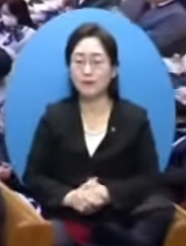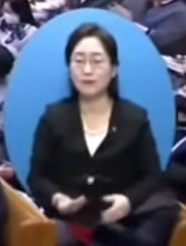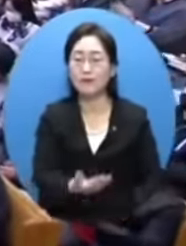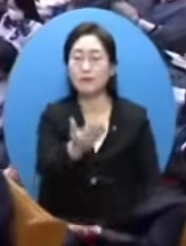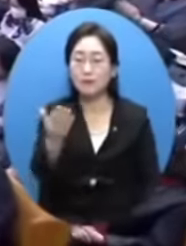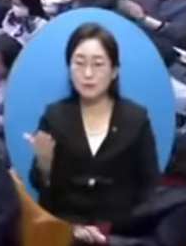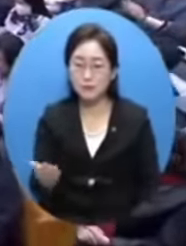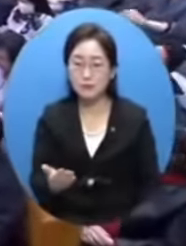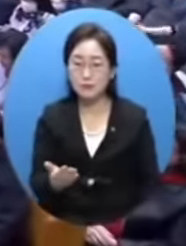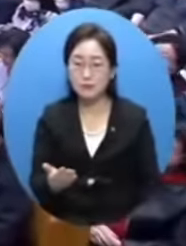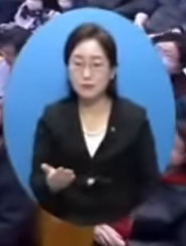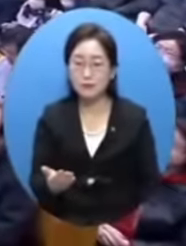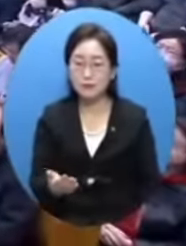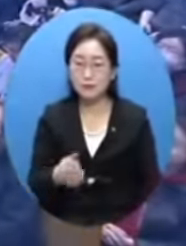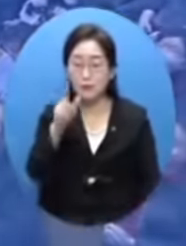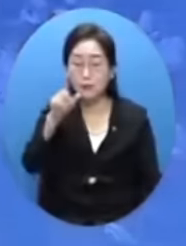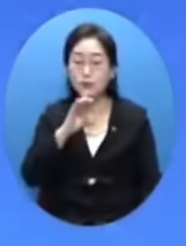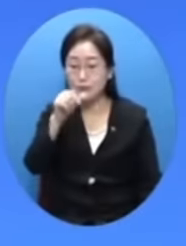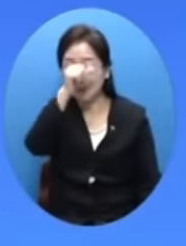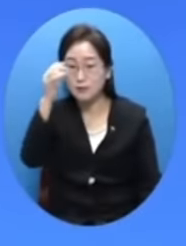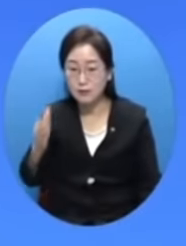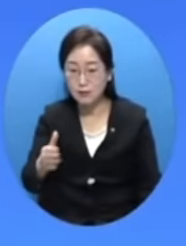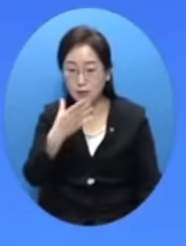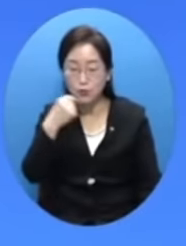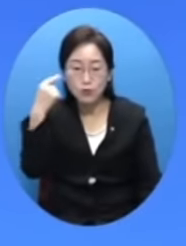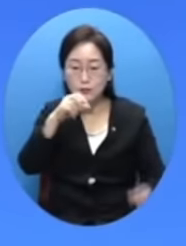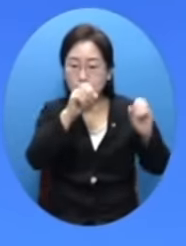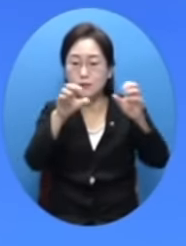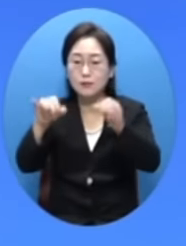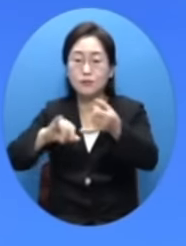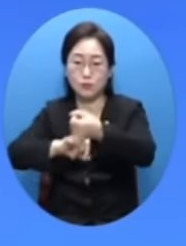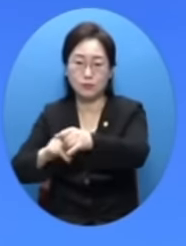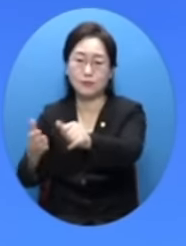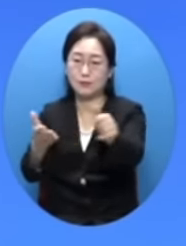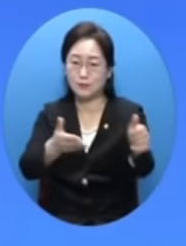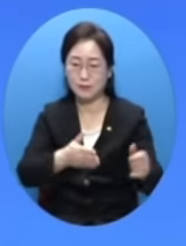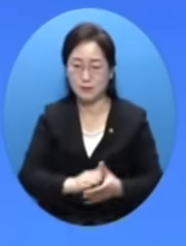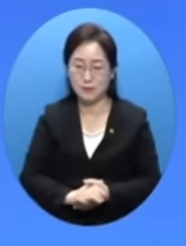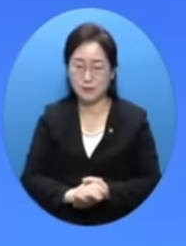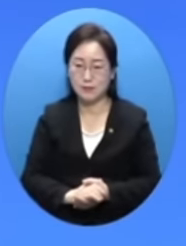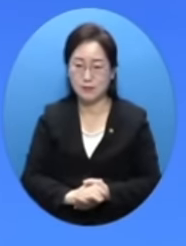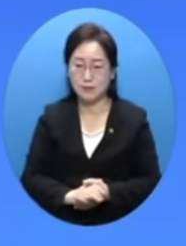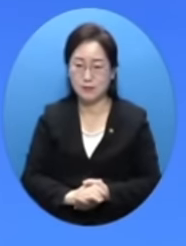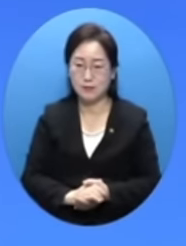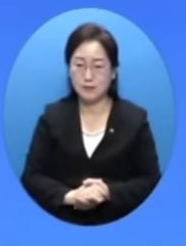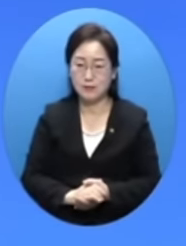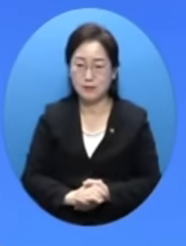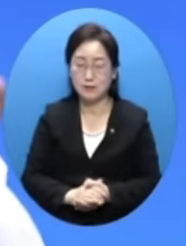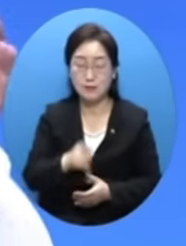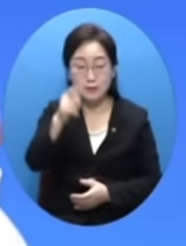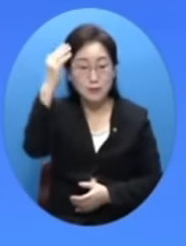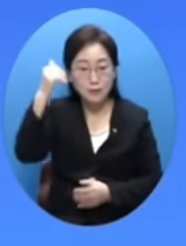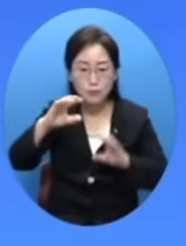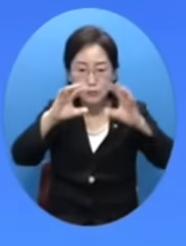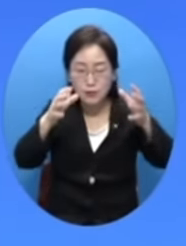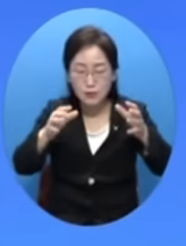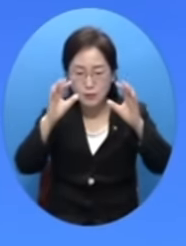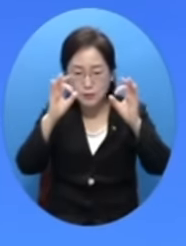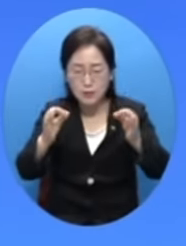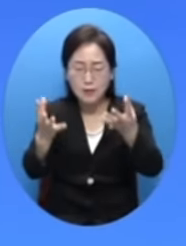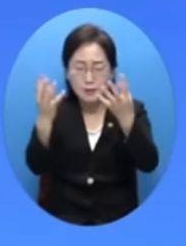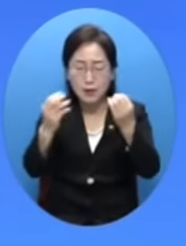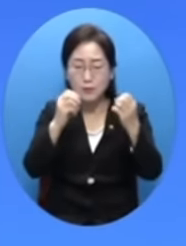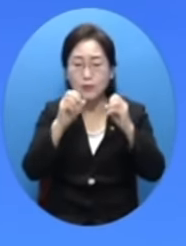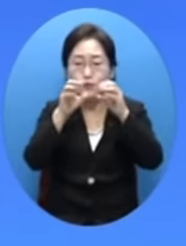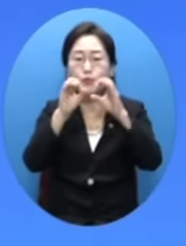여러분, 한번뿐 인생 복음의 증인으로 살아간 여러분 모두가 되기를 바랍니다. 이 나라에 이렇게 수많은